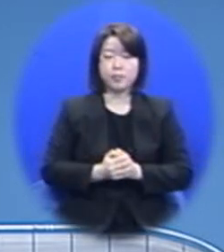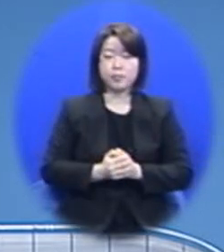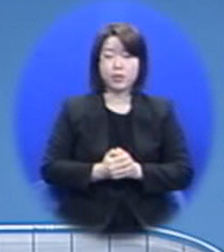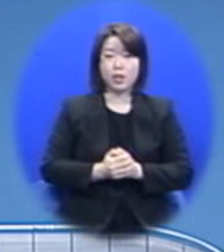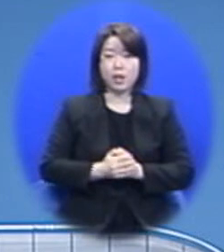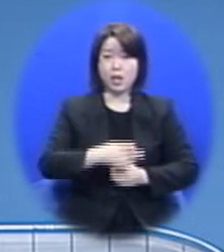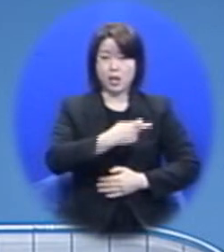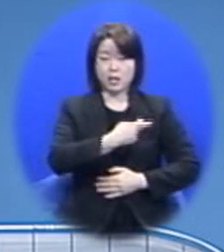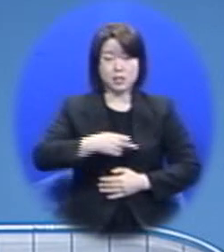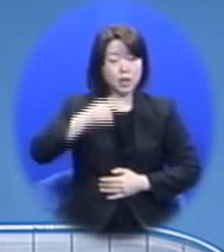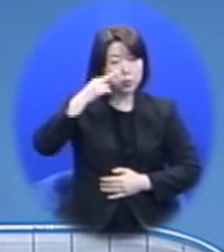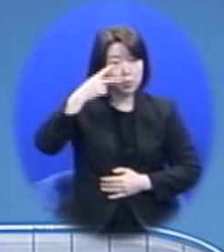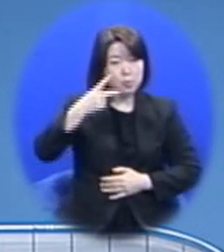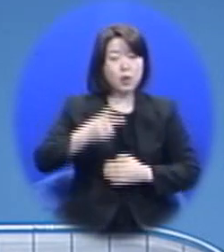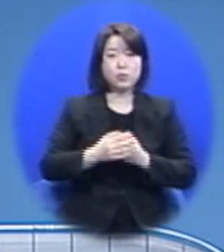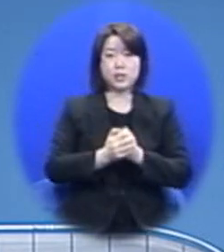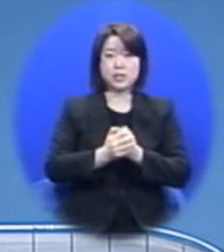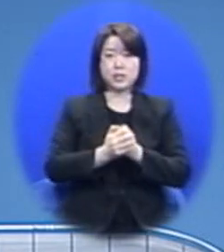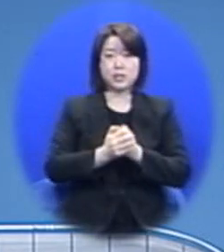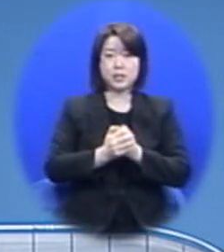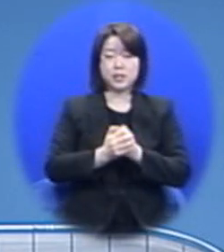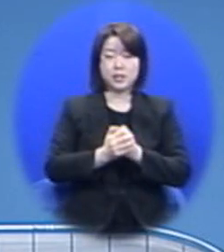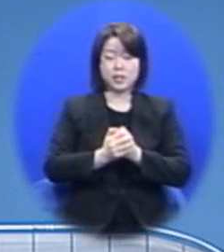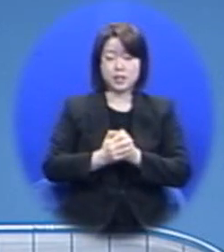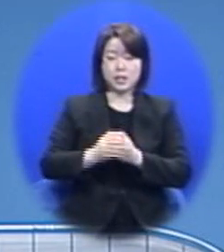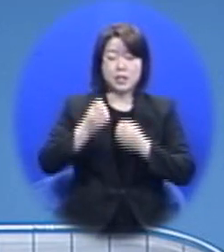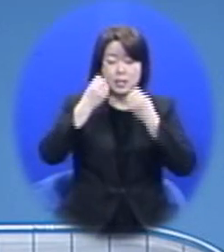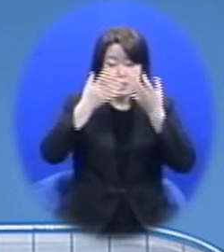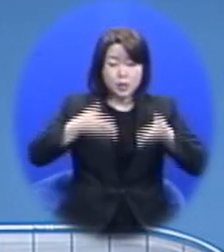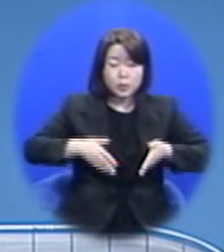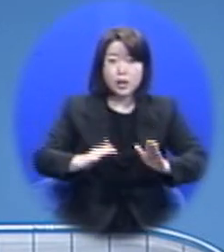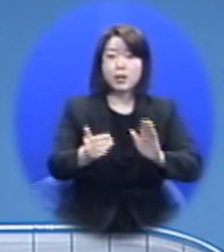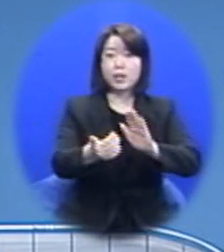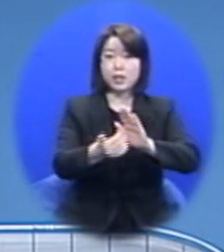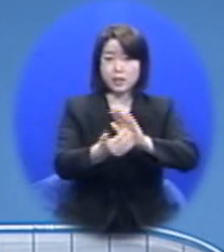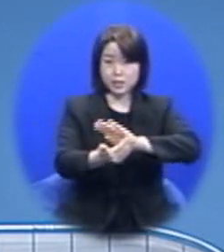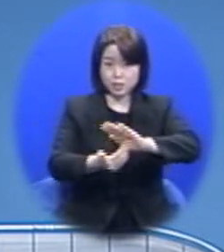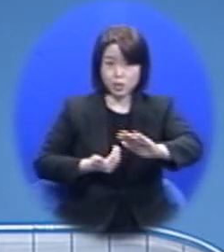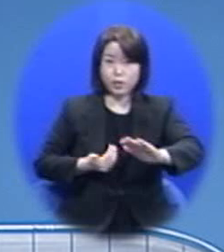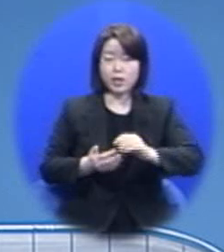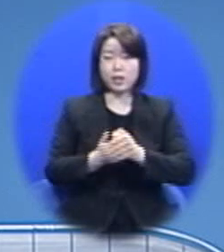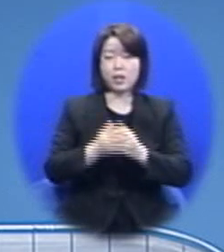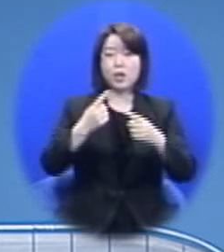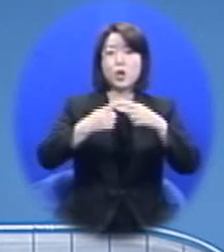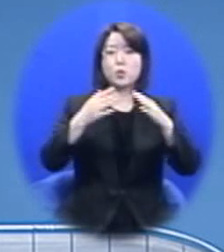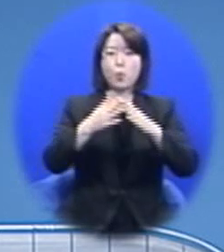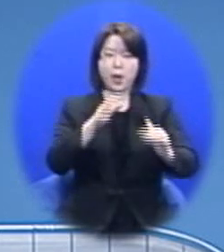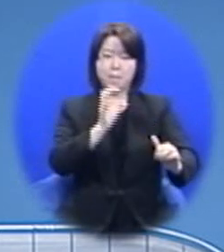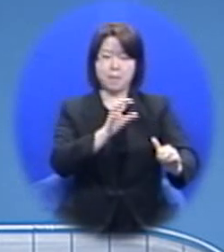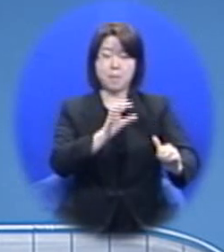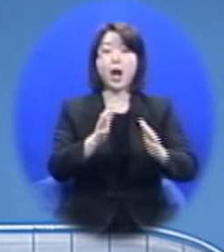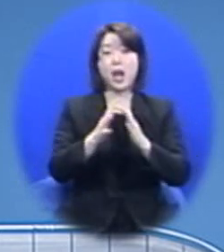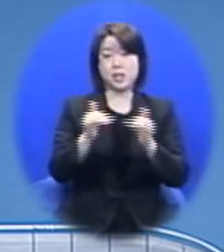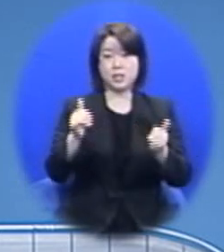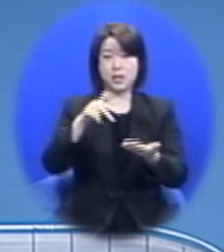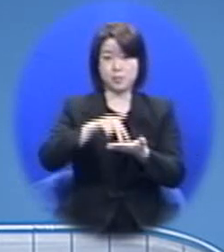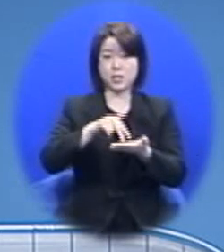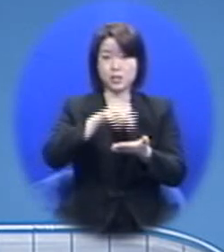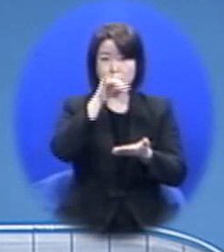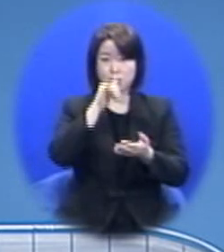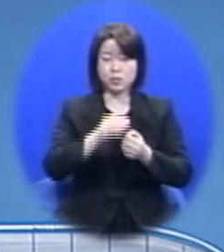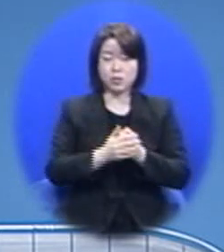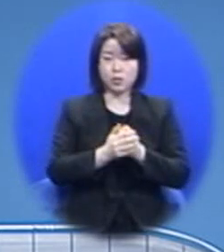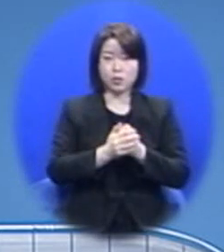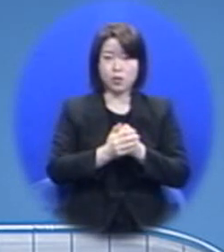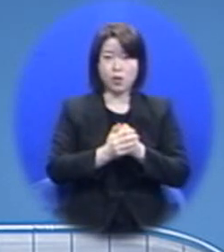사도 바울이 그가 회심하기 전에 교회를 핍박하는 자였습니다. 스데반